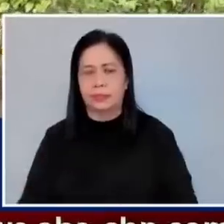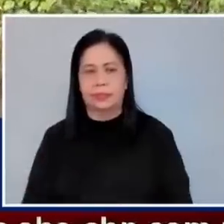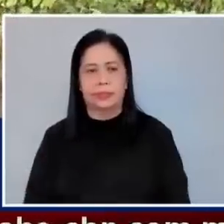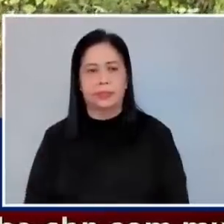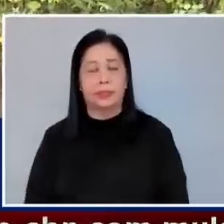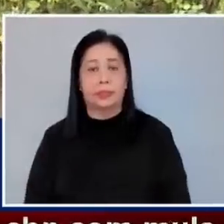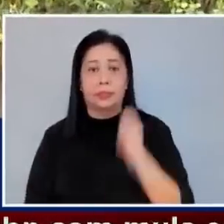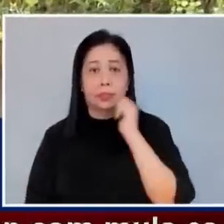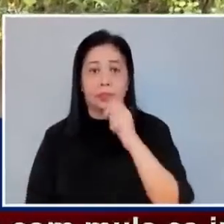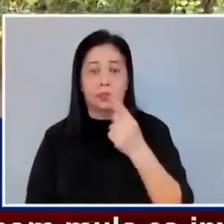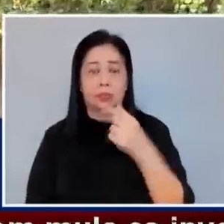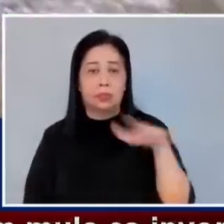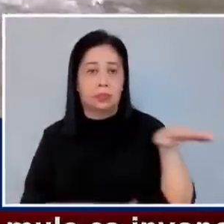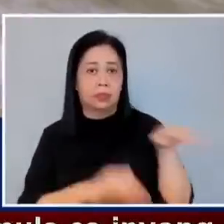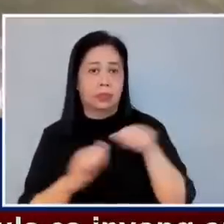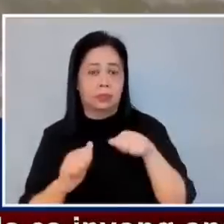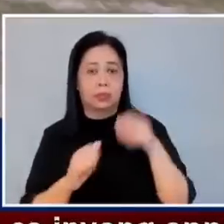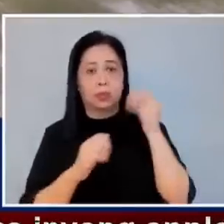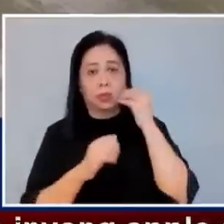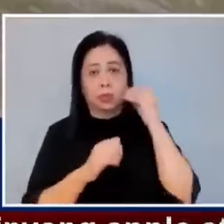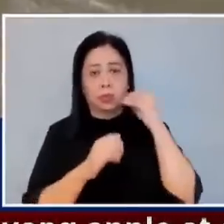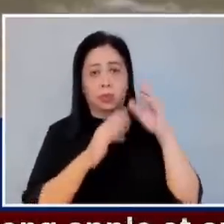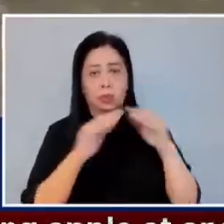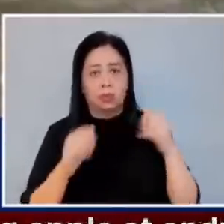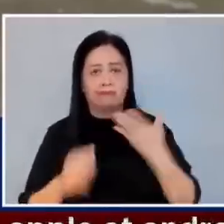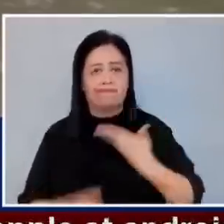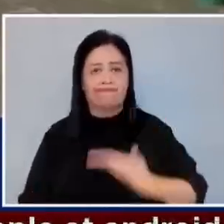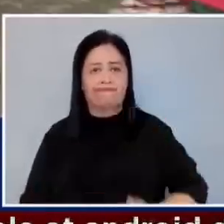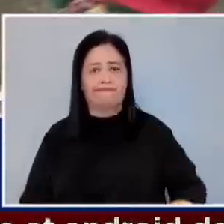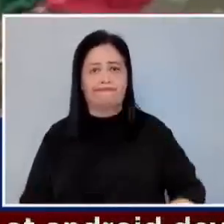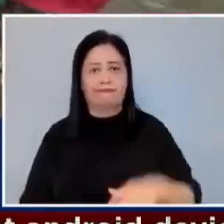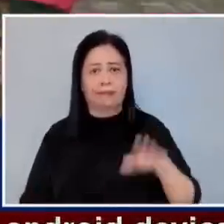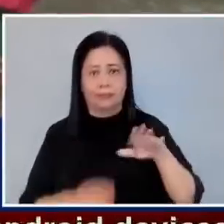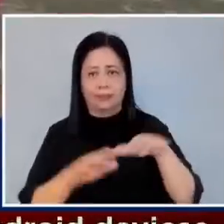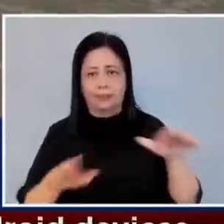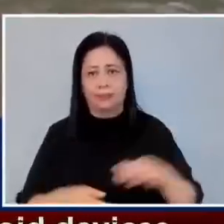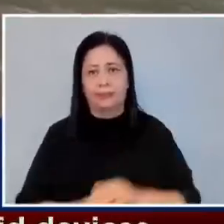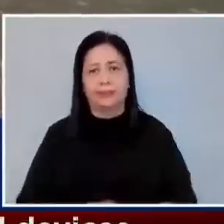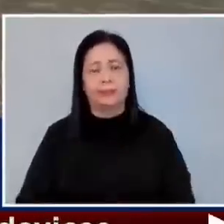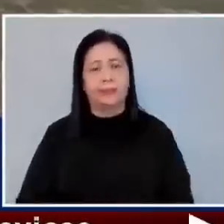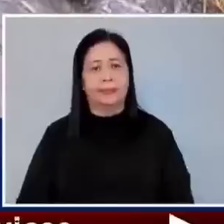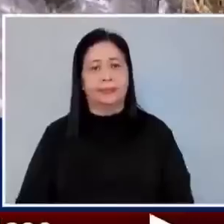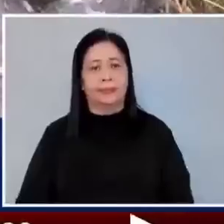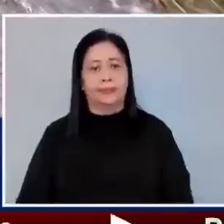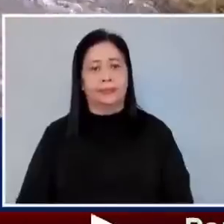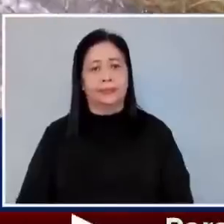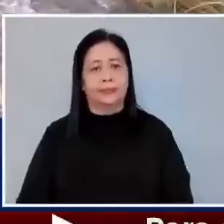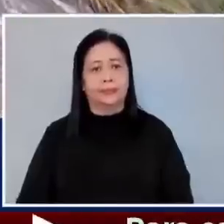Madalas umaalis ng mga bahay na kumakalam ang mga sikmura.